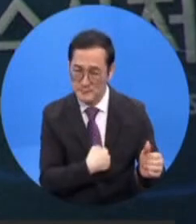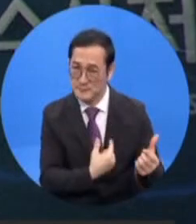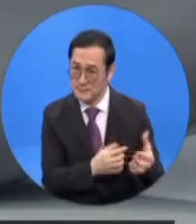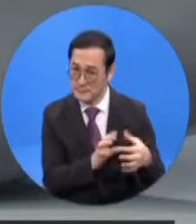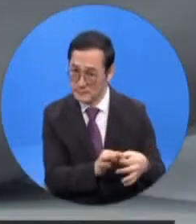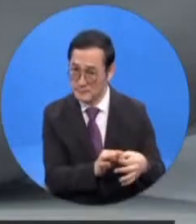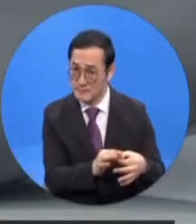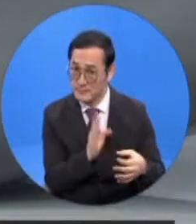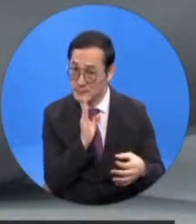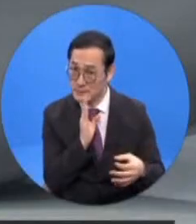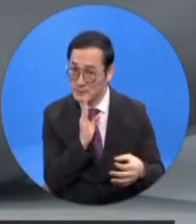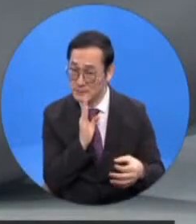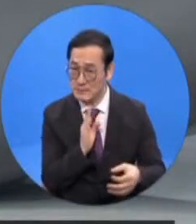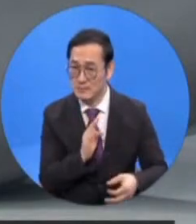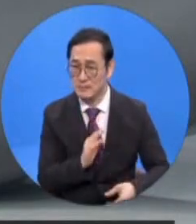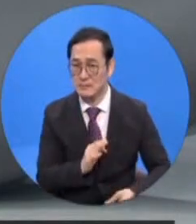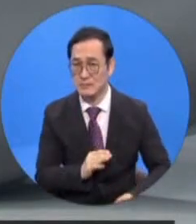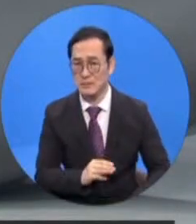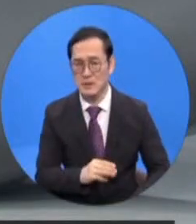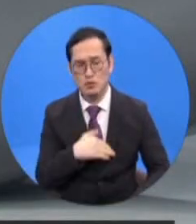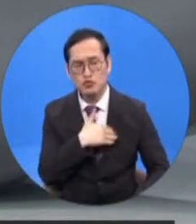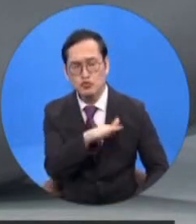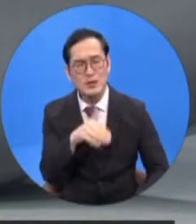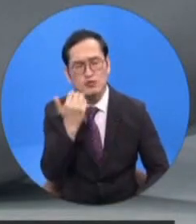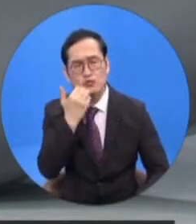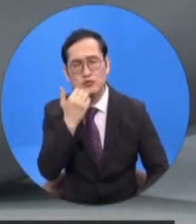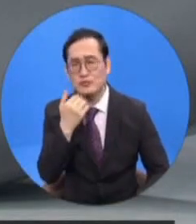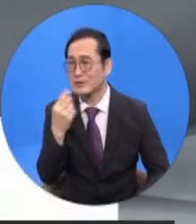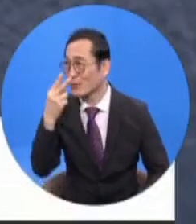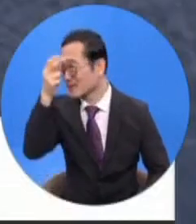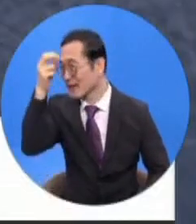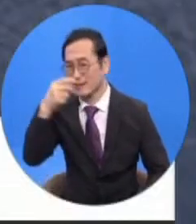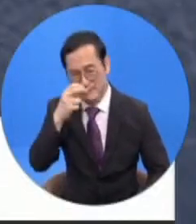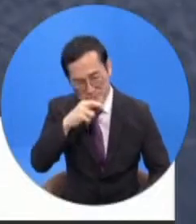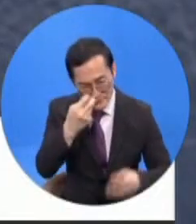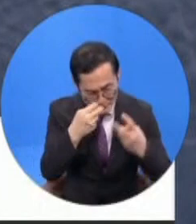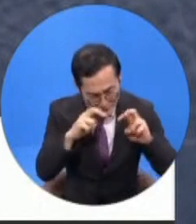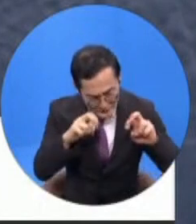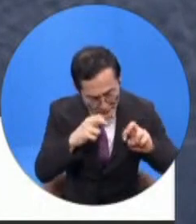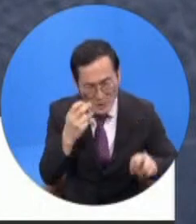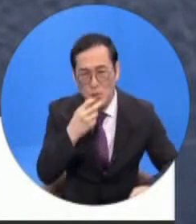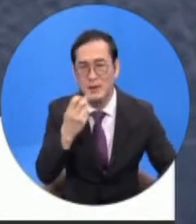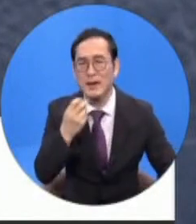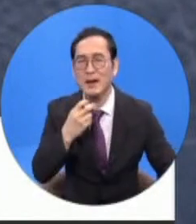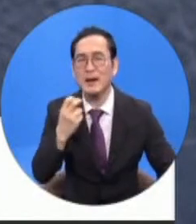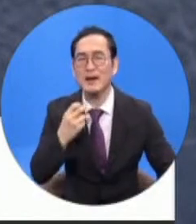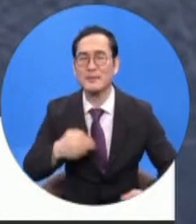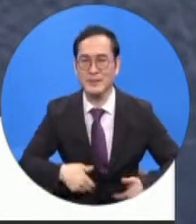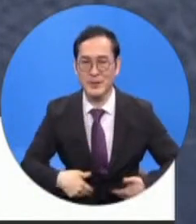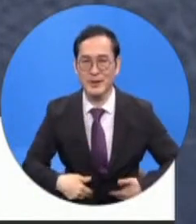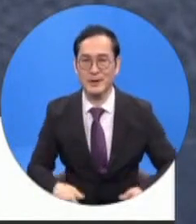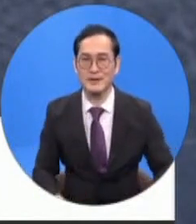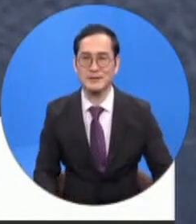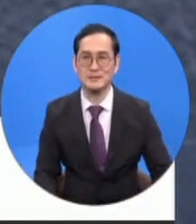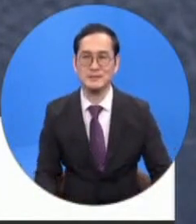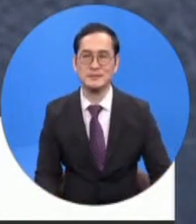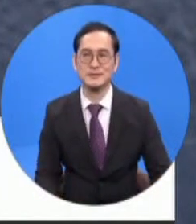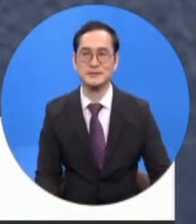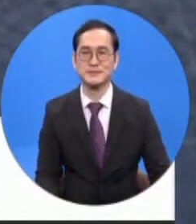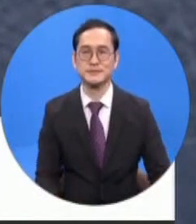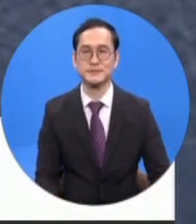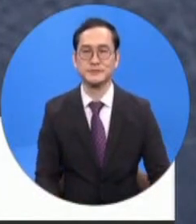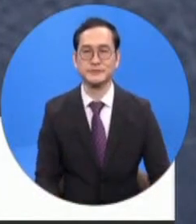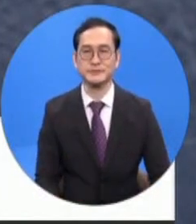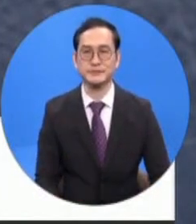그니까 이건 수사를 통해서 밝혀져야 되요 봐 해 봐 시간 우리가 누리가 만들었다고 하니까 이제 누군지는 모르지만 내 우리 라고 하는 사람이 누군지에 찾아내야 되겠죠